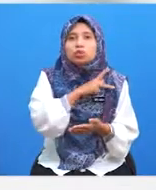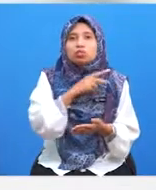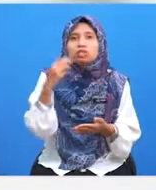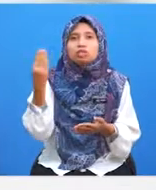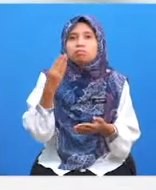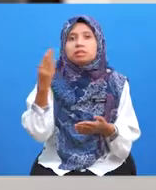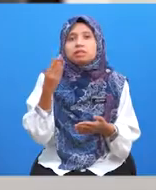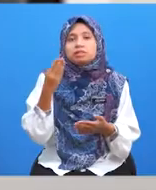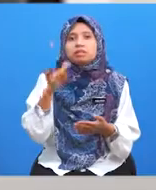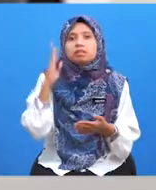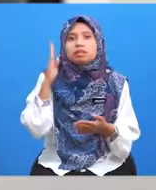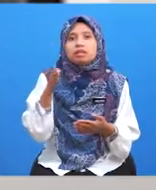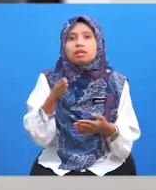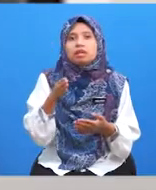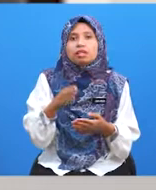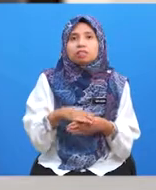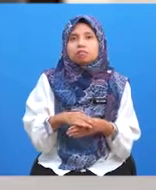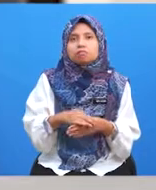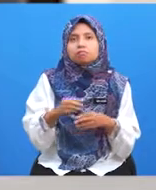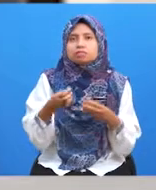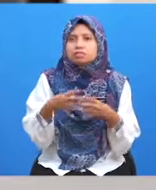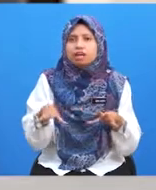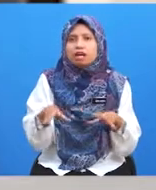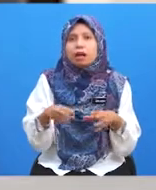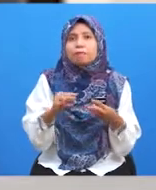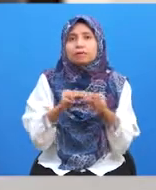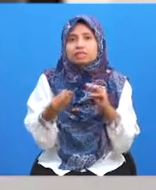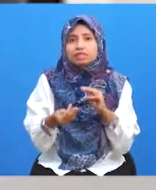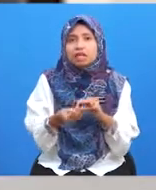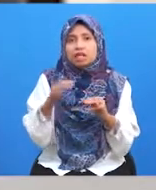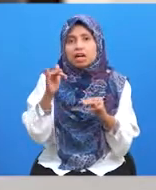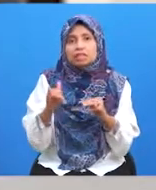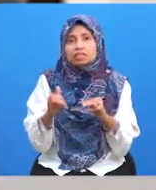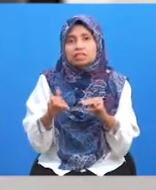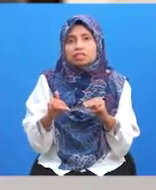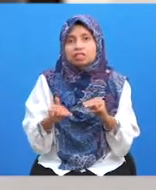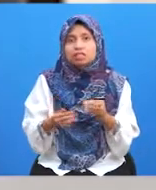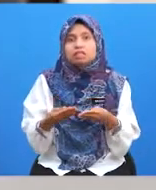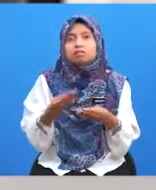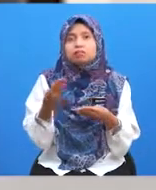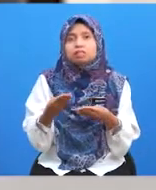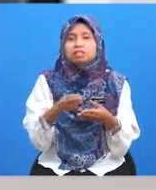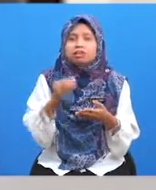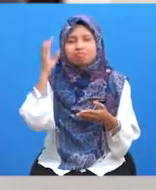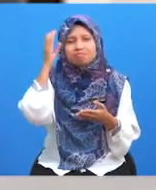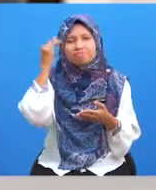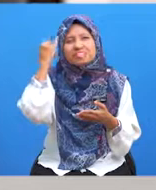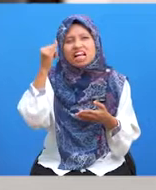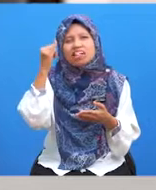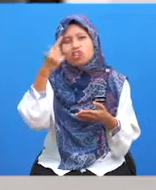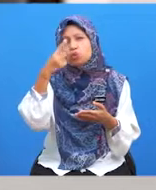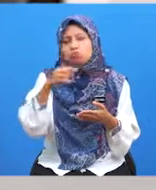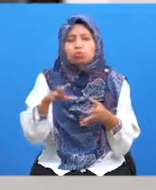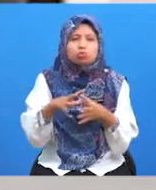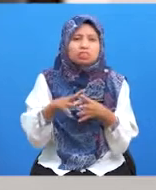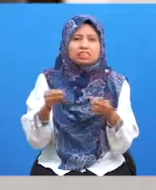menyulitkan masalah yang sedang dihadapi dan meminta pekerja memberi cadangan Yang Bernas untuk menyelesaikan